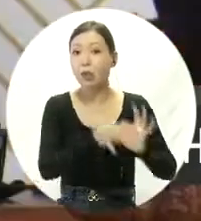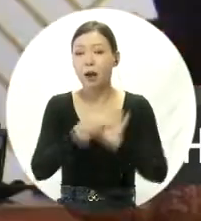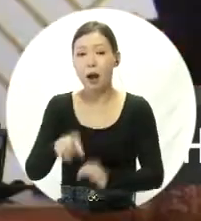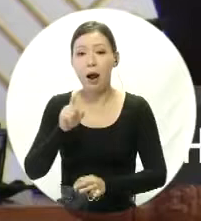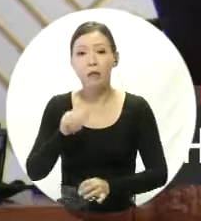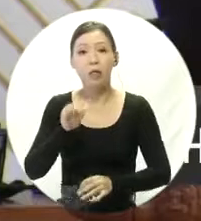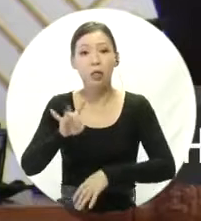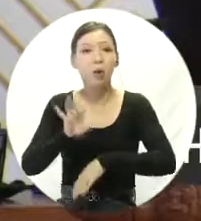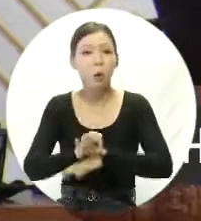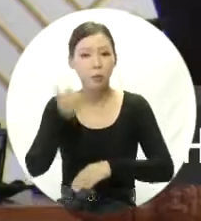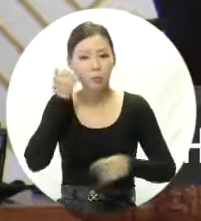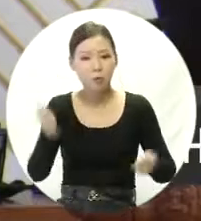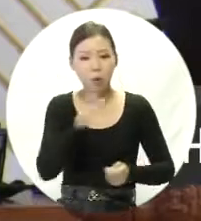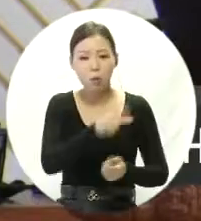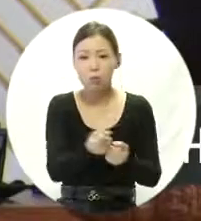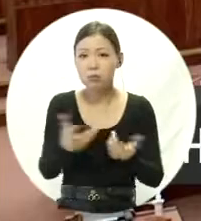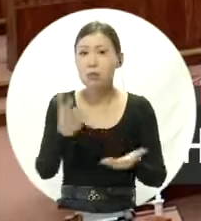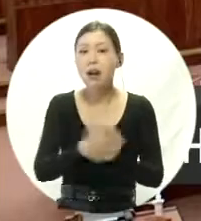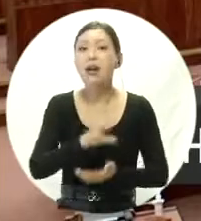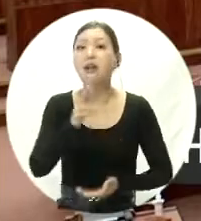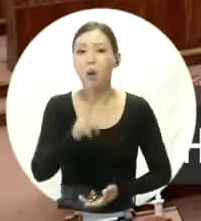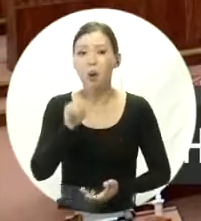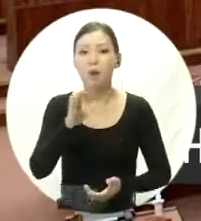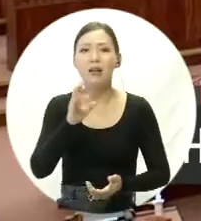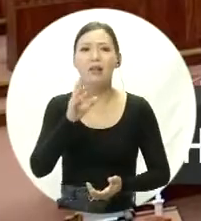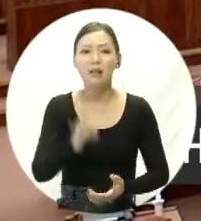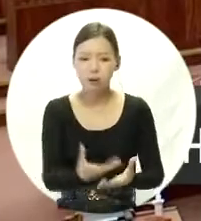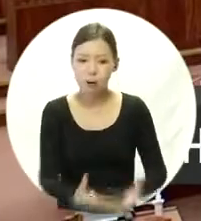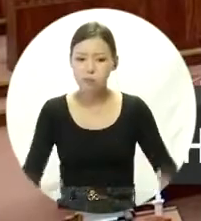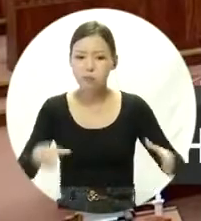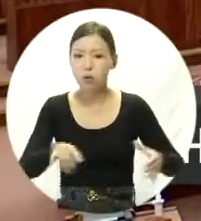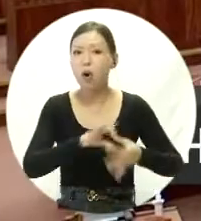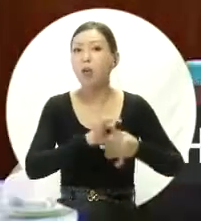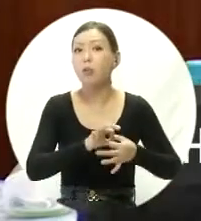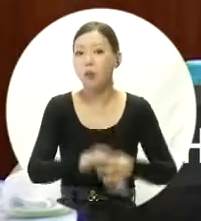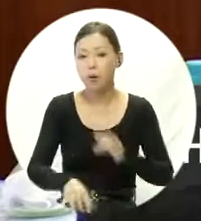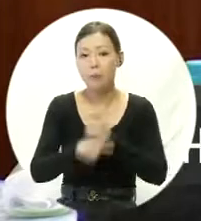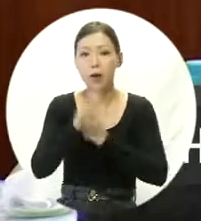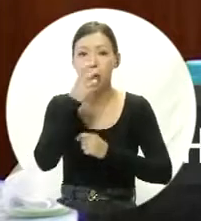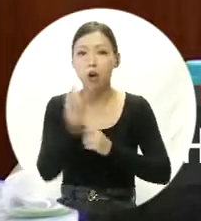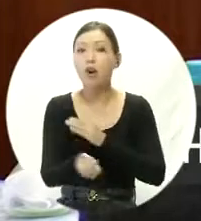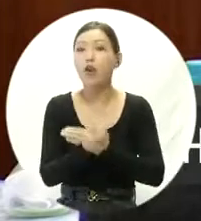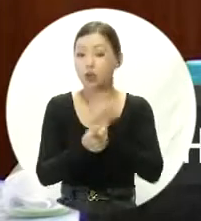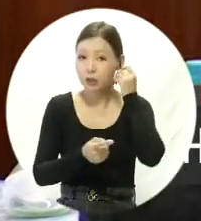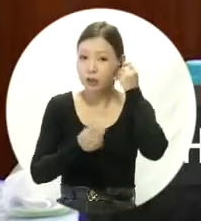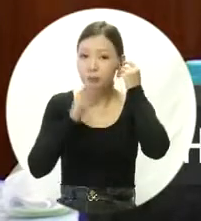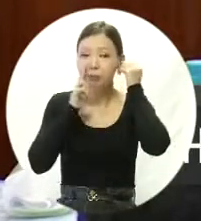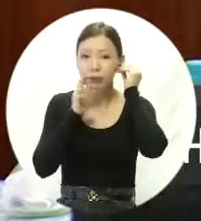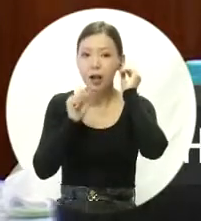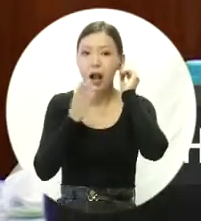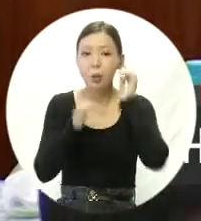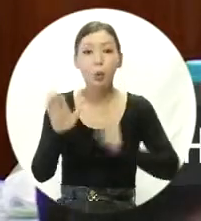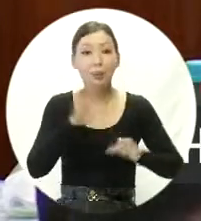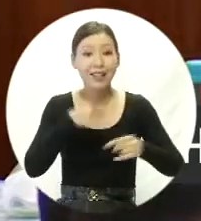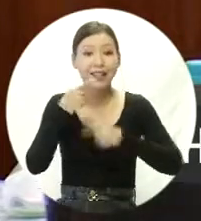За хавдрын өвчлөл, малчдын дунд их байгаа нь хуванцар савтай холбоотойг мэрэгчлийн хэлтийн онцлж байна. Хүнсний аюулгүй байдал яг ярьж